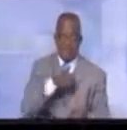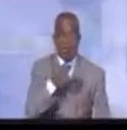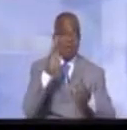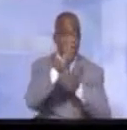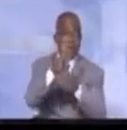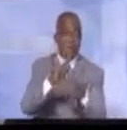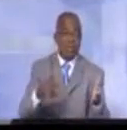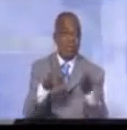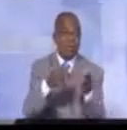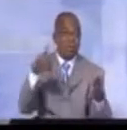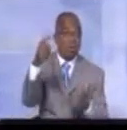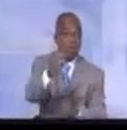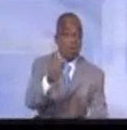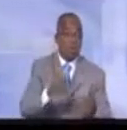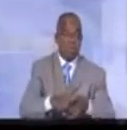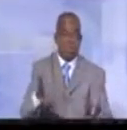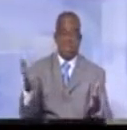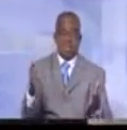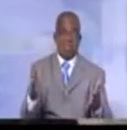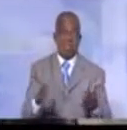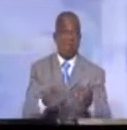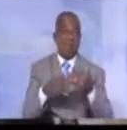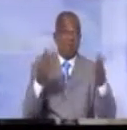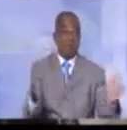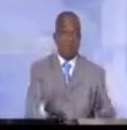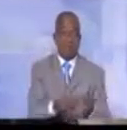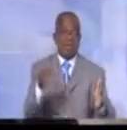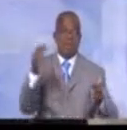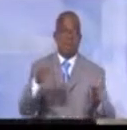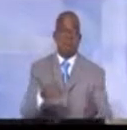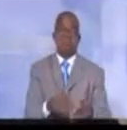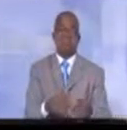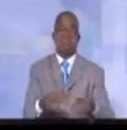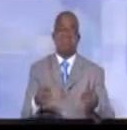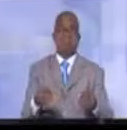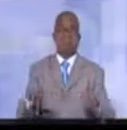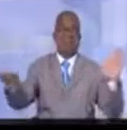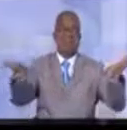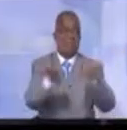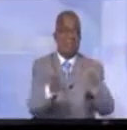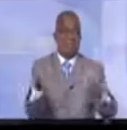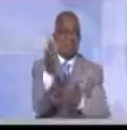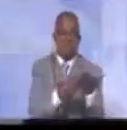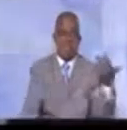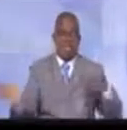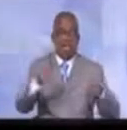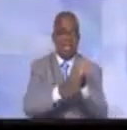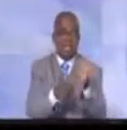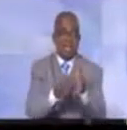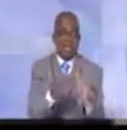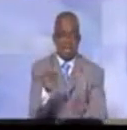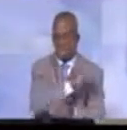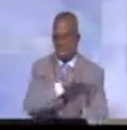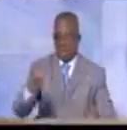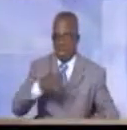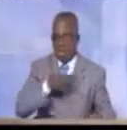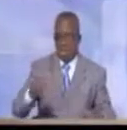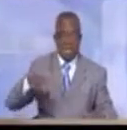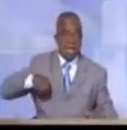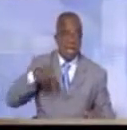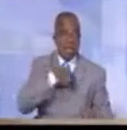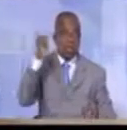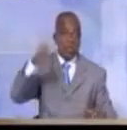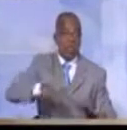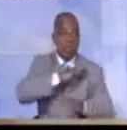des écoles cela voudrait dire qu' il appartient à chaque fois de la terre de me mettre tout en oeuvre de mettre un cadre de vie à la